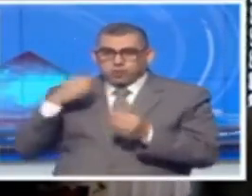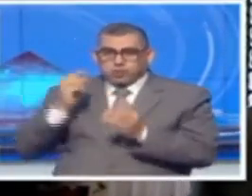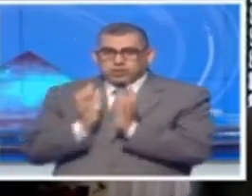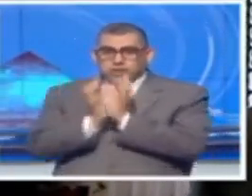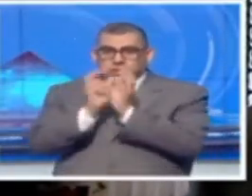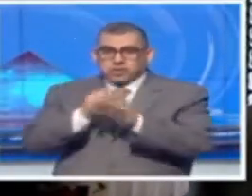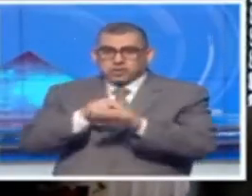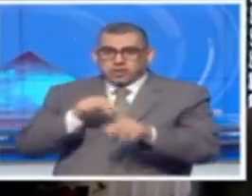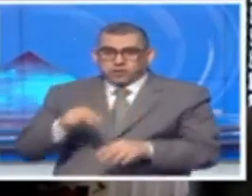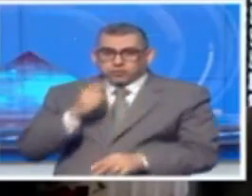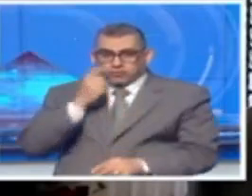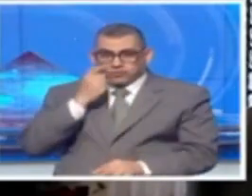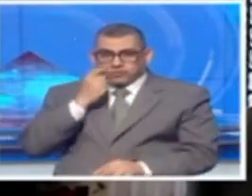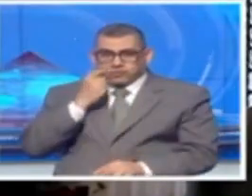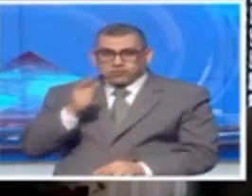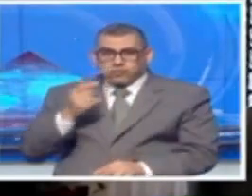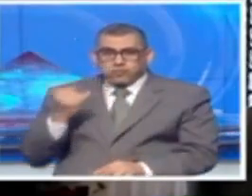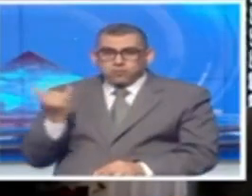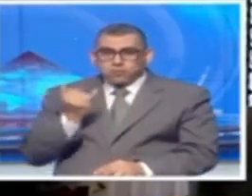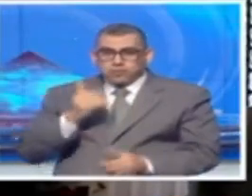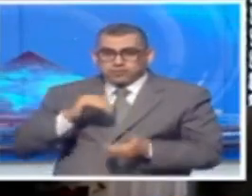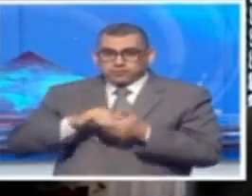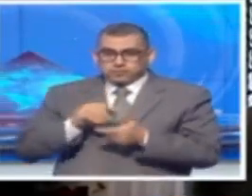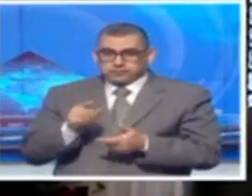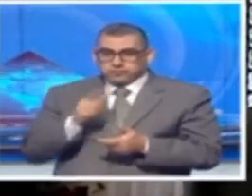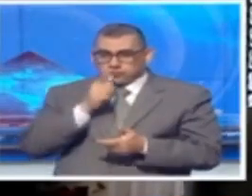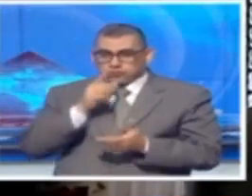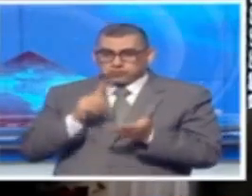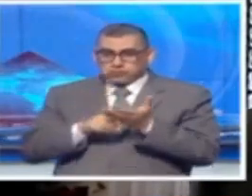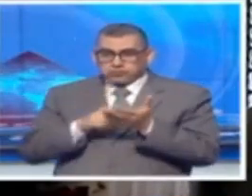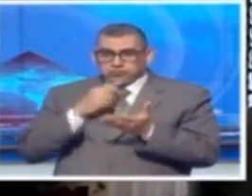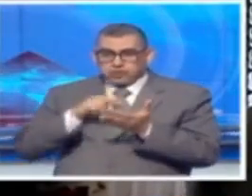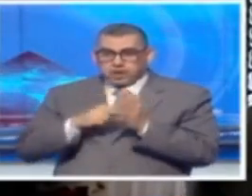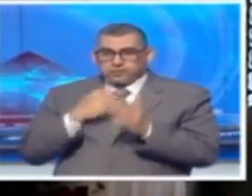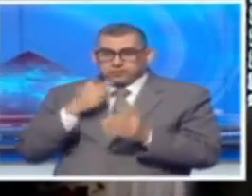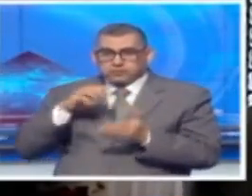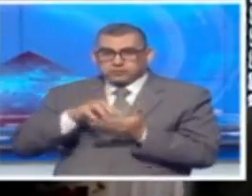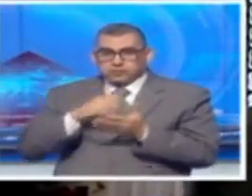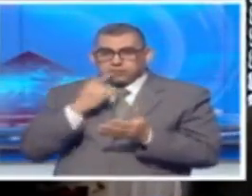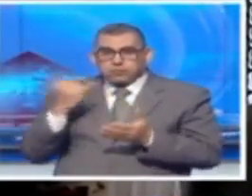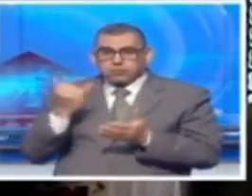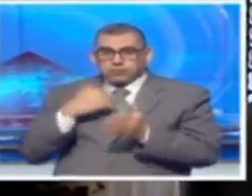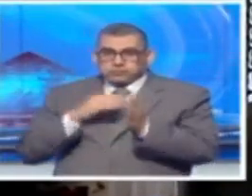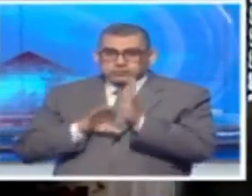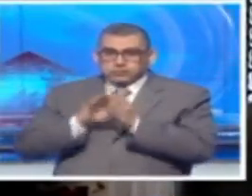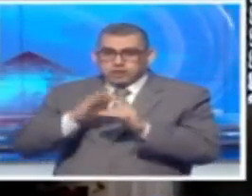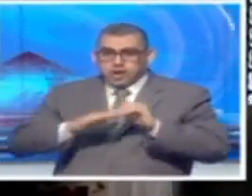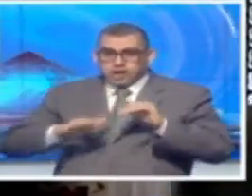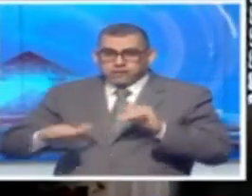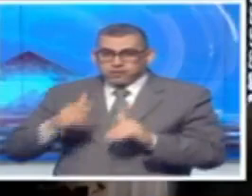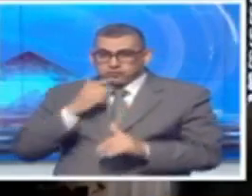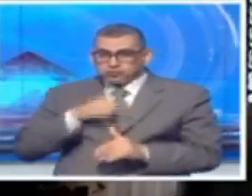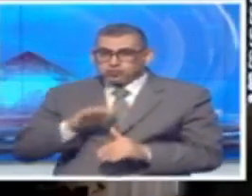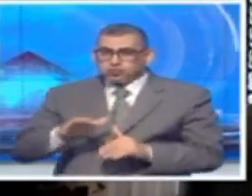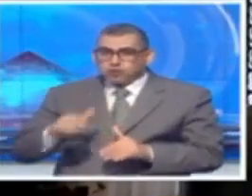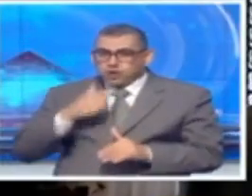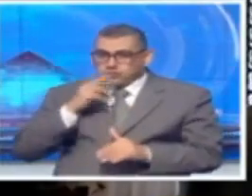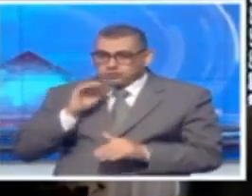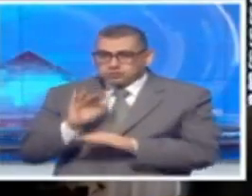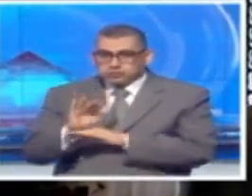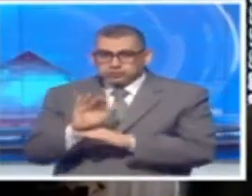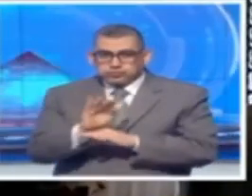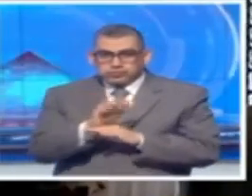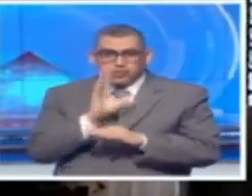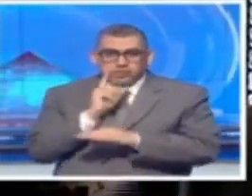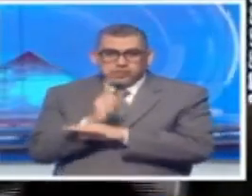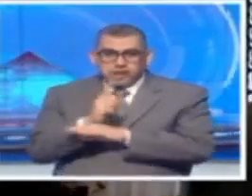التضامن الاجتماعي فيما يخص هذا المجال. في يونيسيف نحن نهتم بتنمية الأطفال من سن صغيرة جدا من